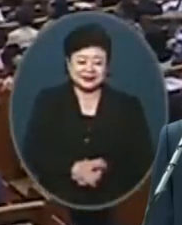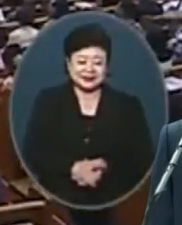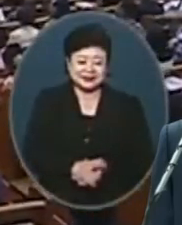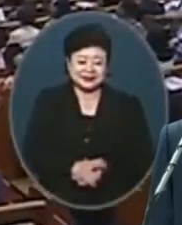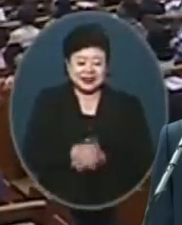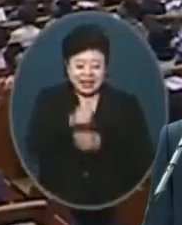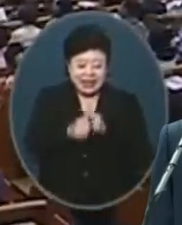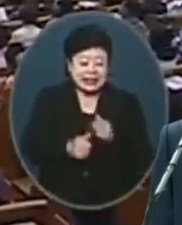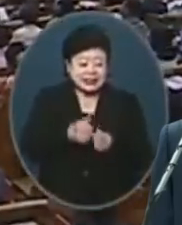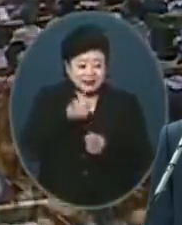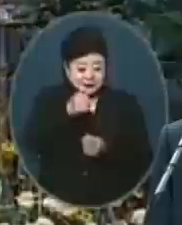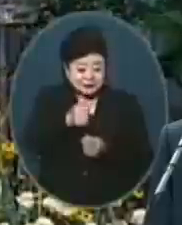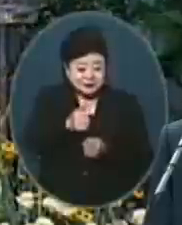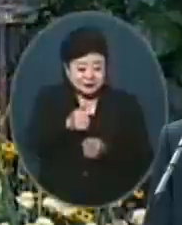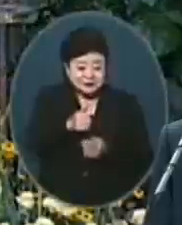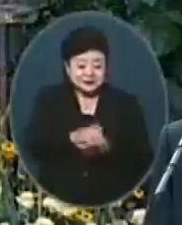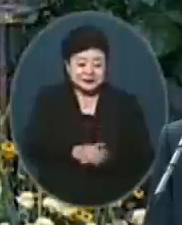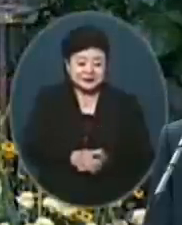하나님을